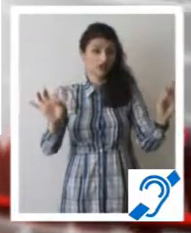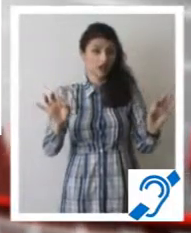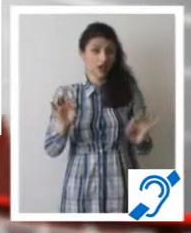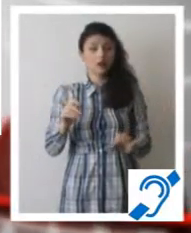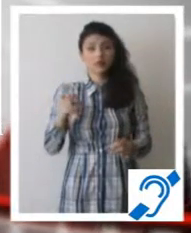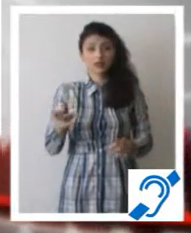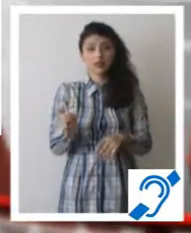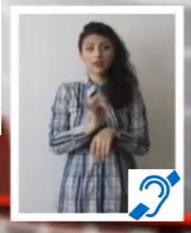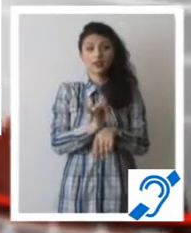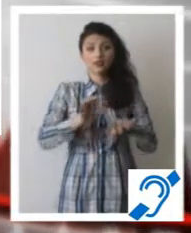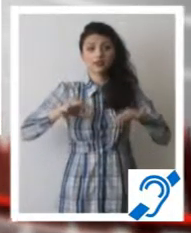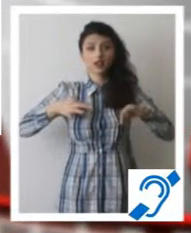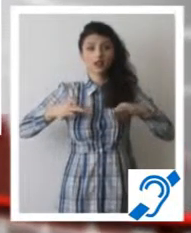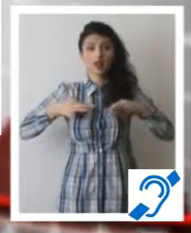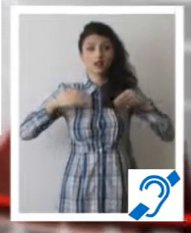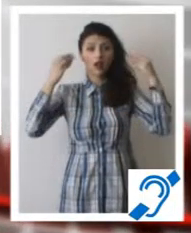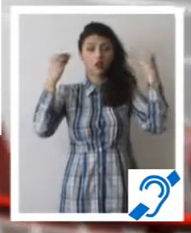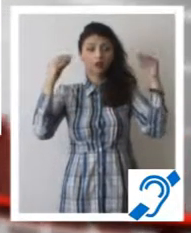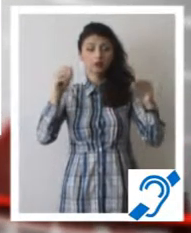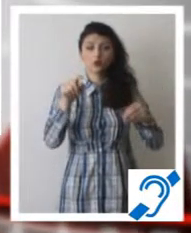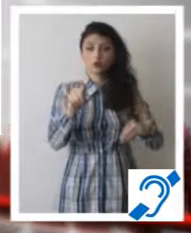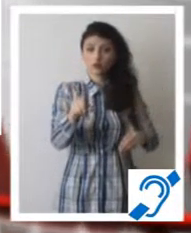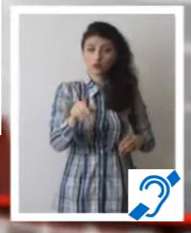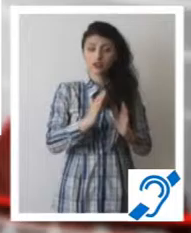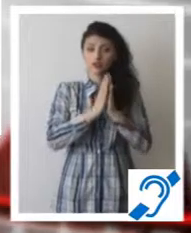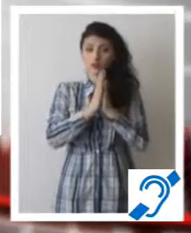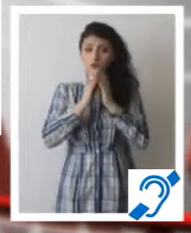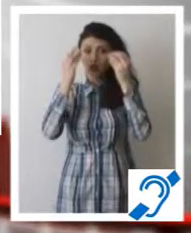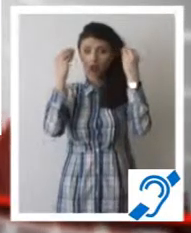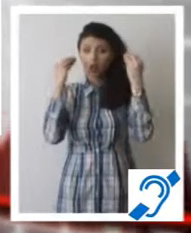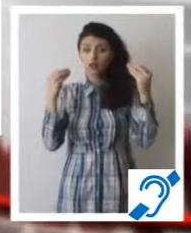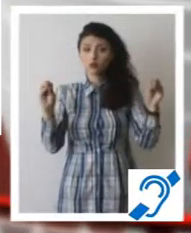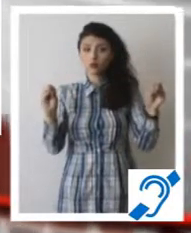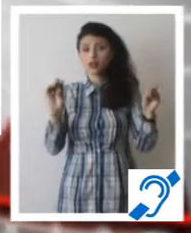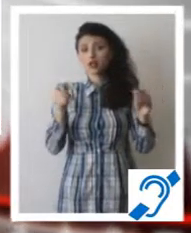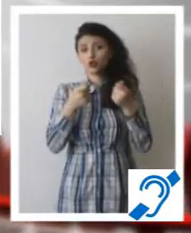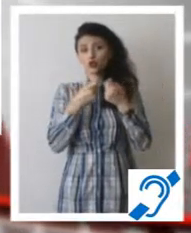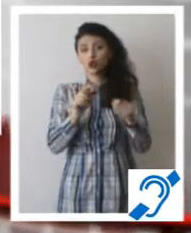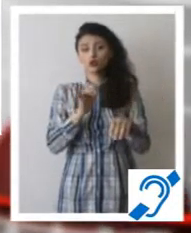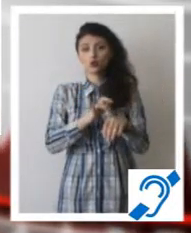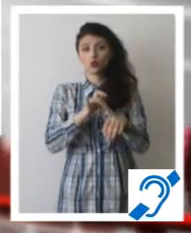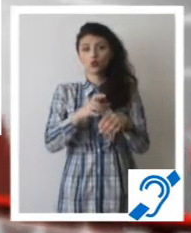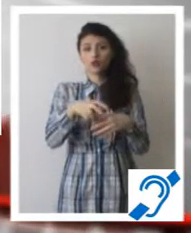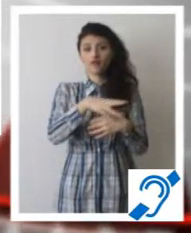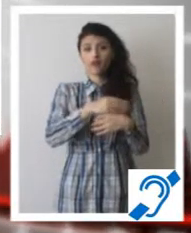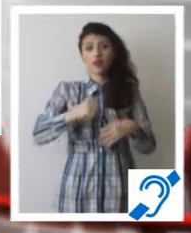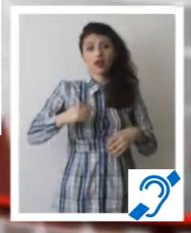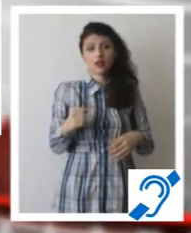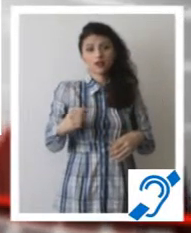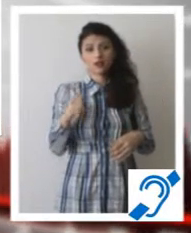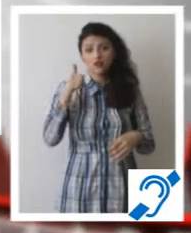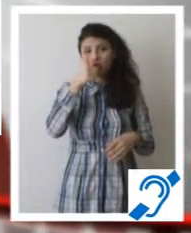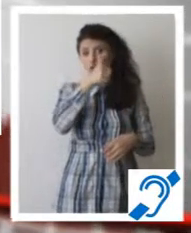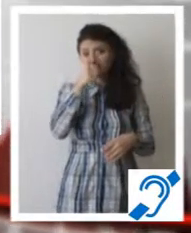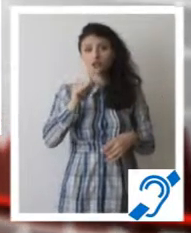Argeș, prin dumneavoastră și chiar vă rog să transmiteți acest lucru către toți medicii din unitățile sanitare din